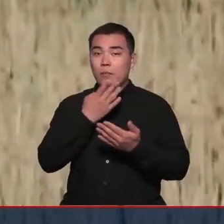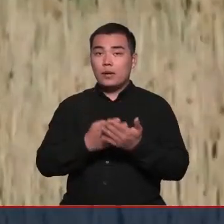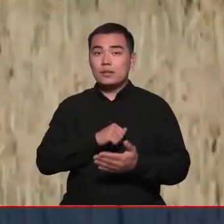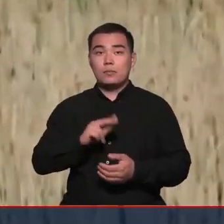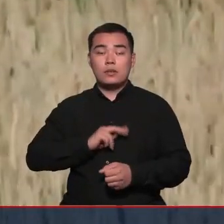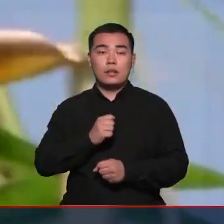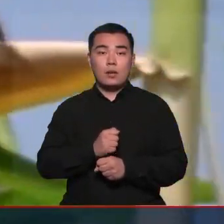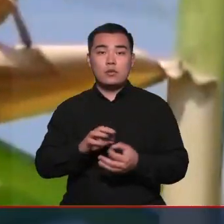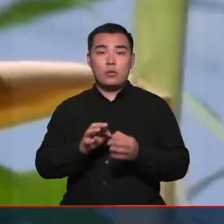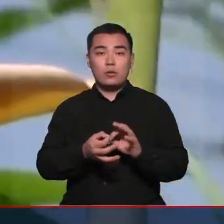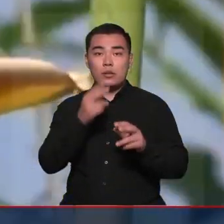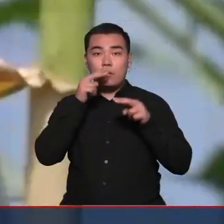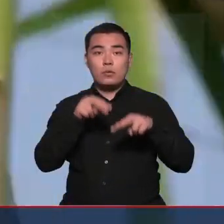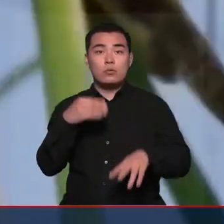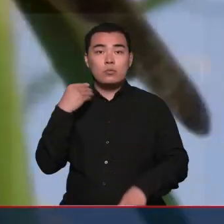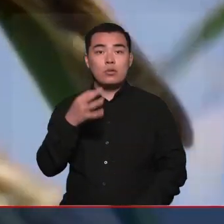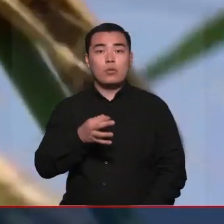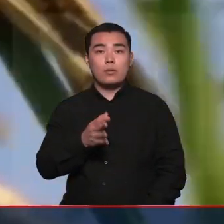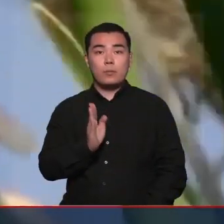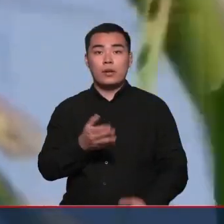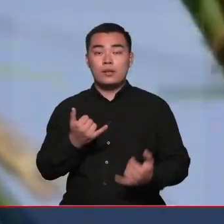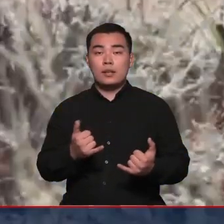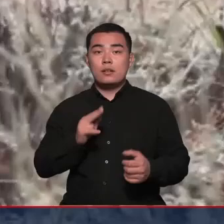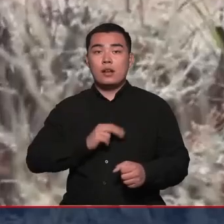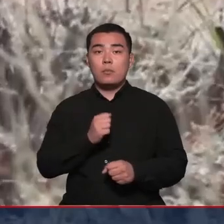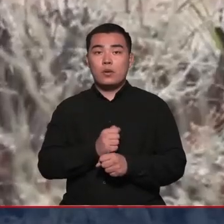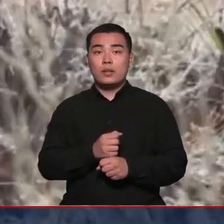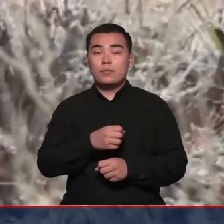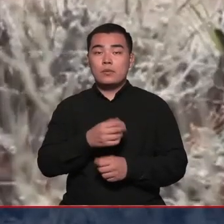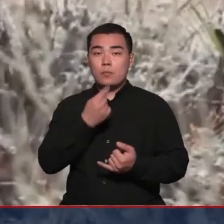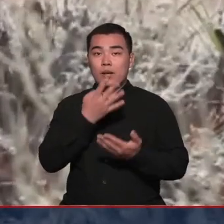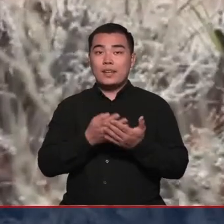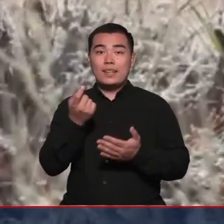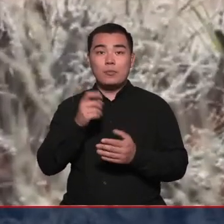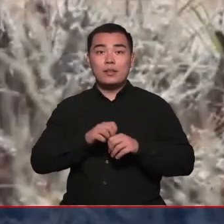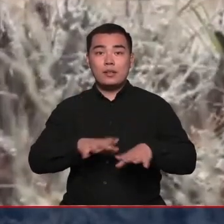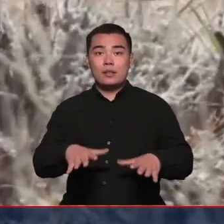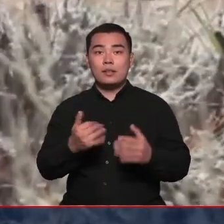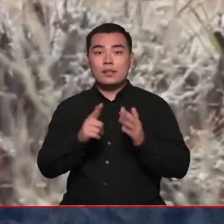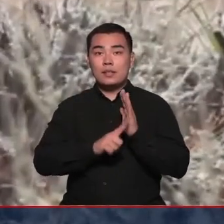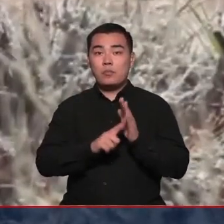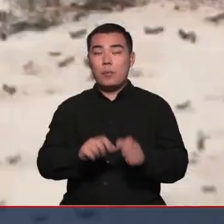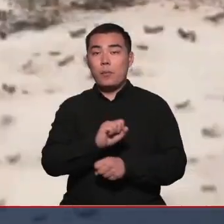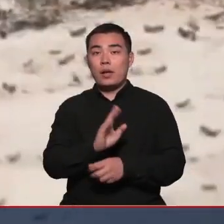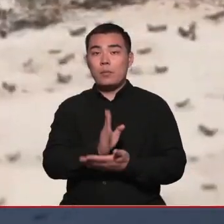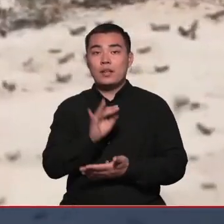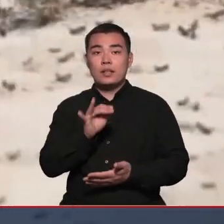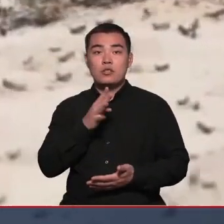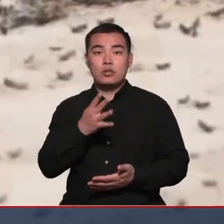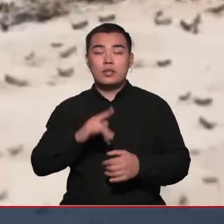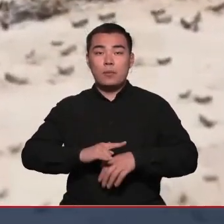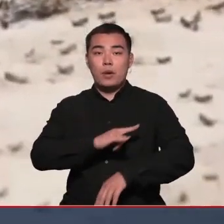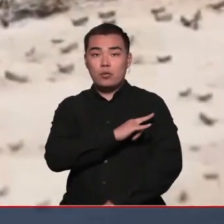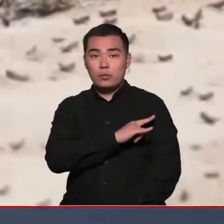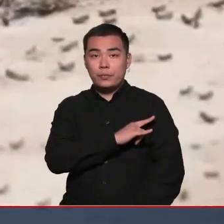жумангалиевича наблюдается в туркестанской области сейчас там к обработке сельхозугодий привлекли 70 машин и даже четыре